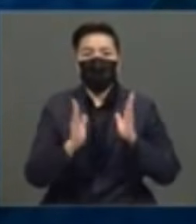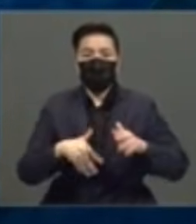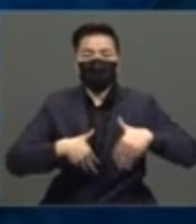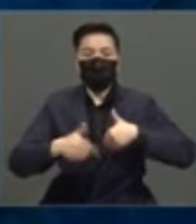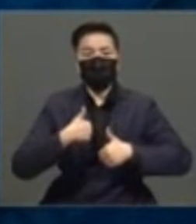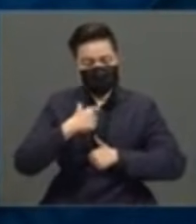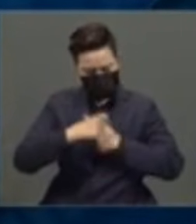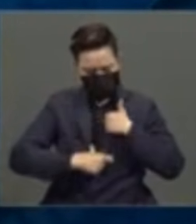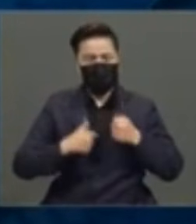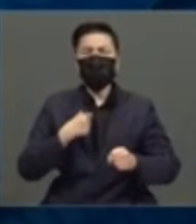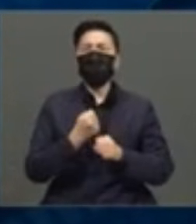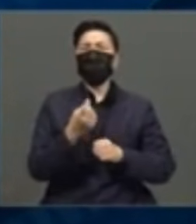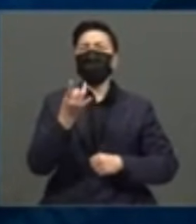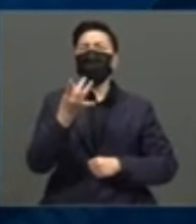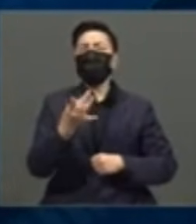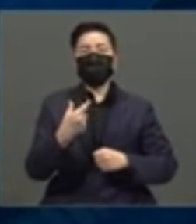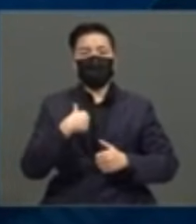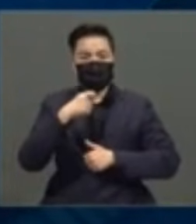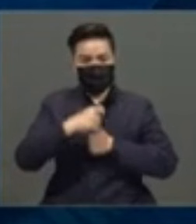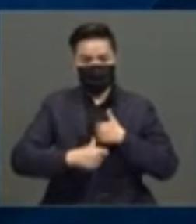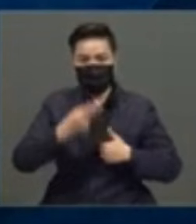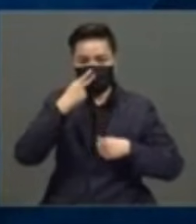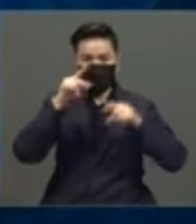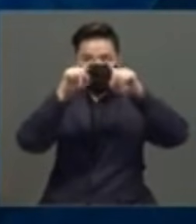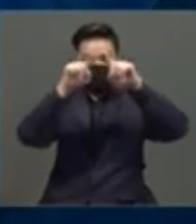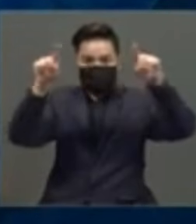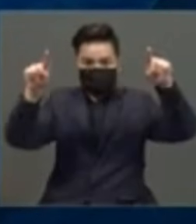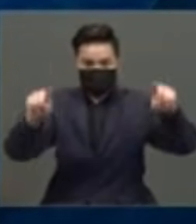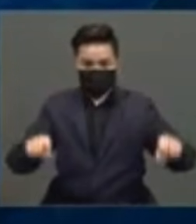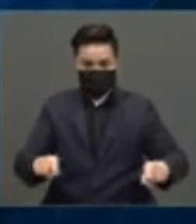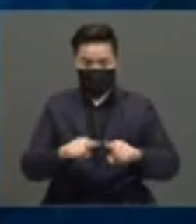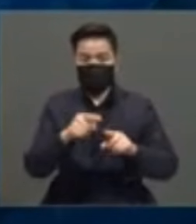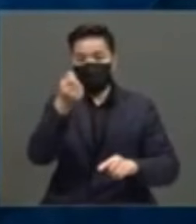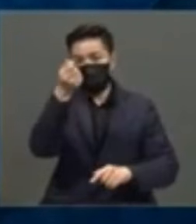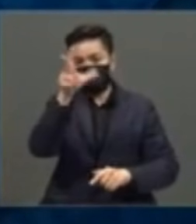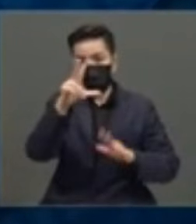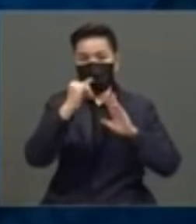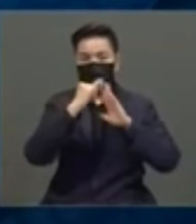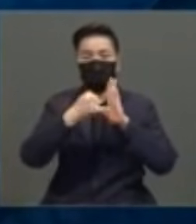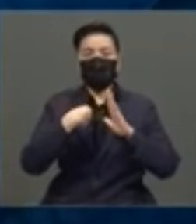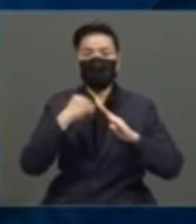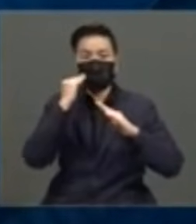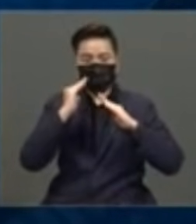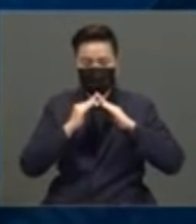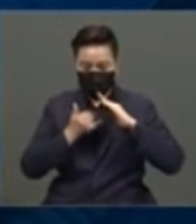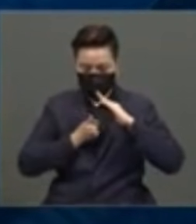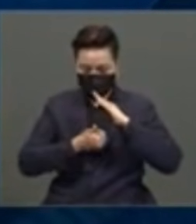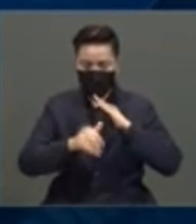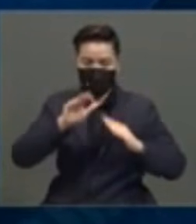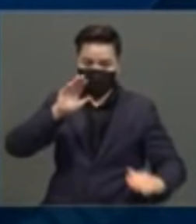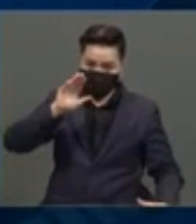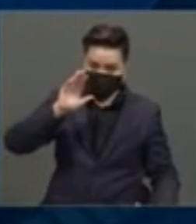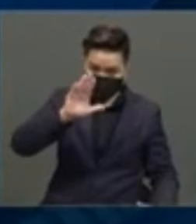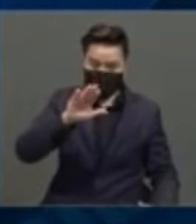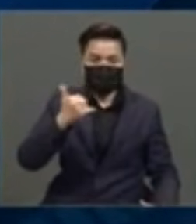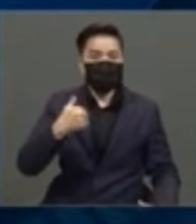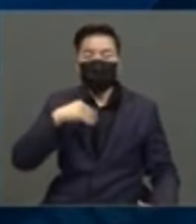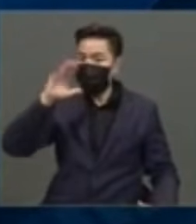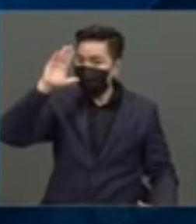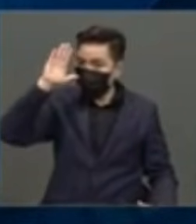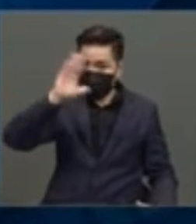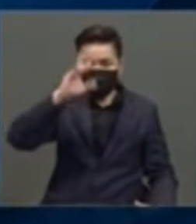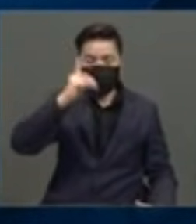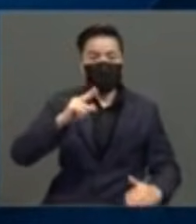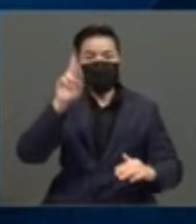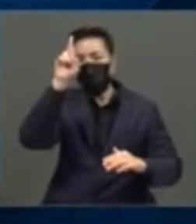ำอะไรบ้างนะครับของภาคประชาชน13จังหวัดนี้คือห้ามออกนอกเคหสถานอันนี้เคอร์ฟิวอันนี้แน่น